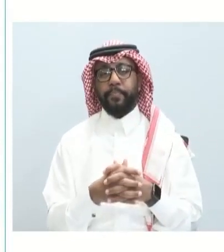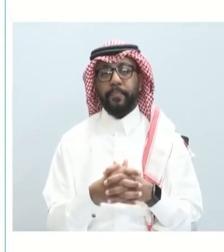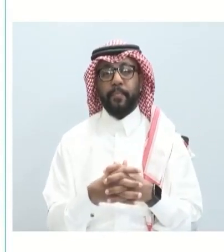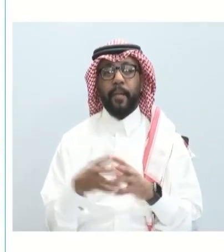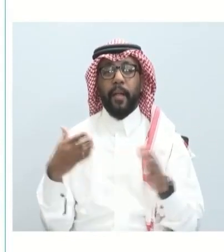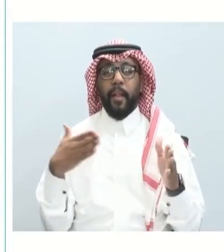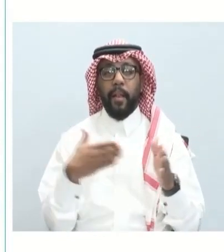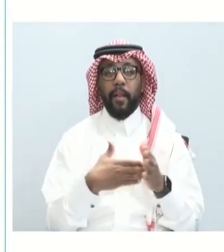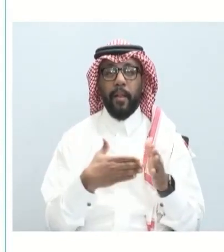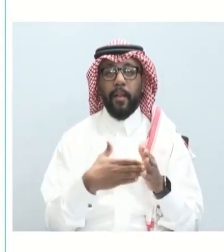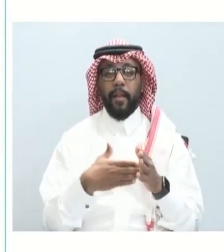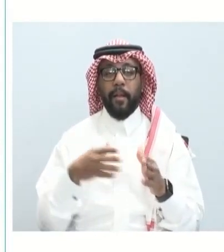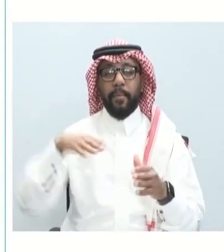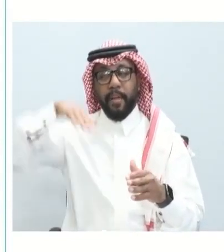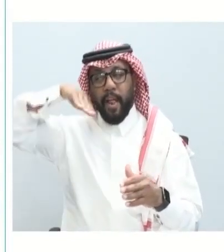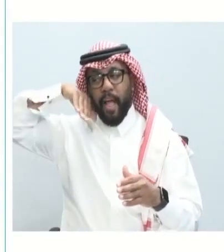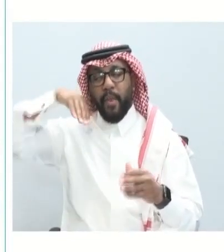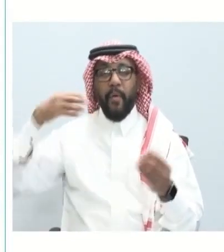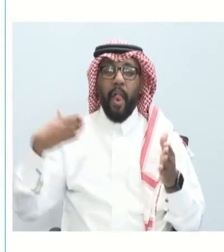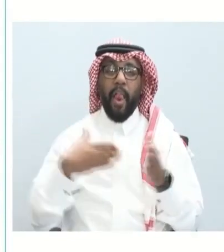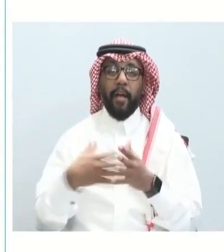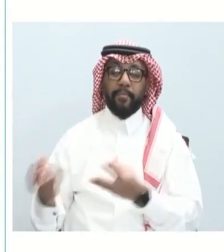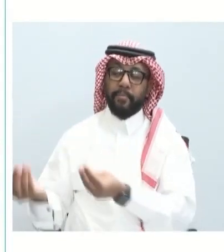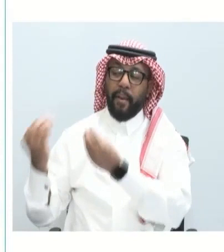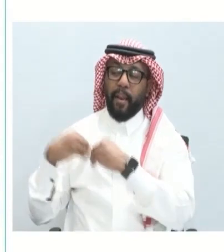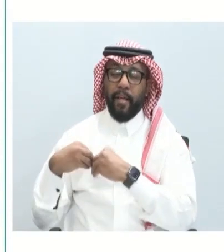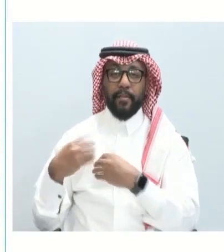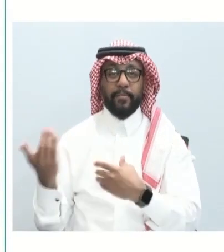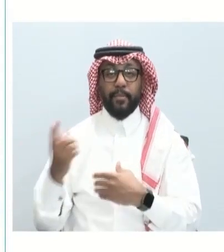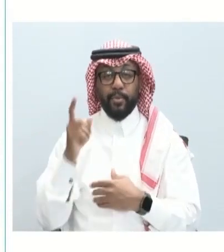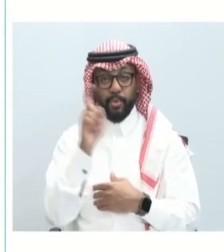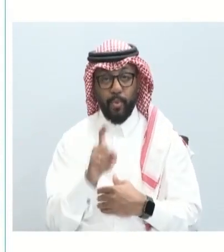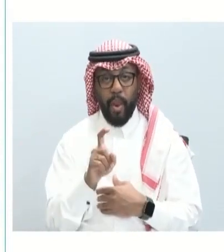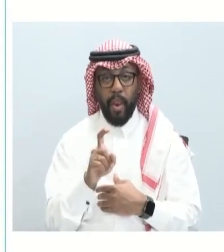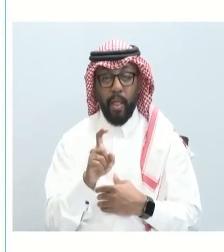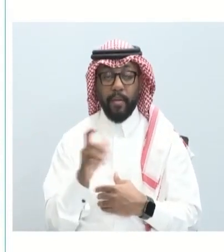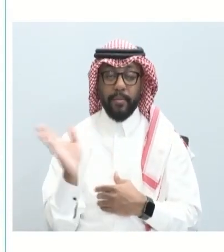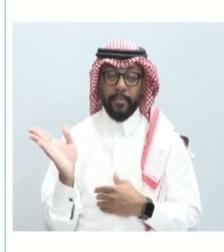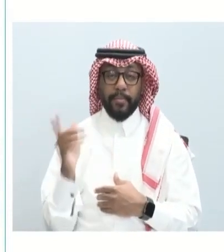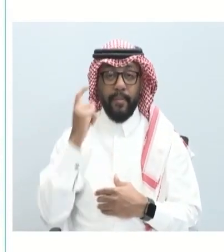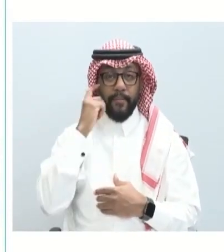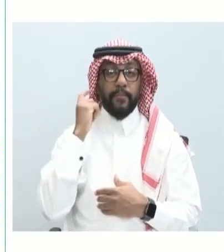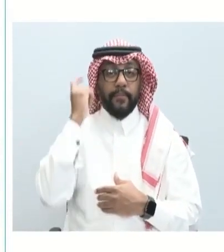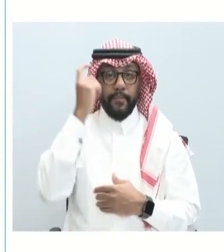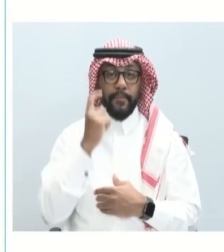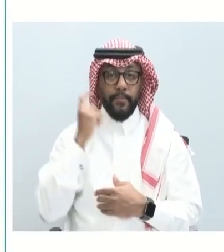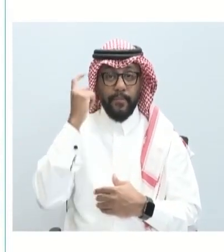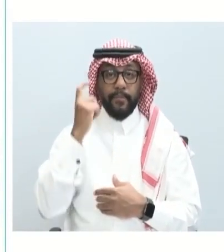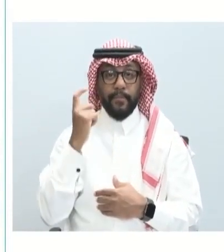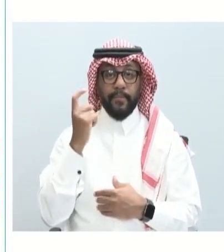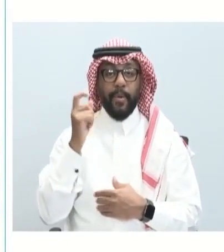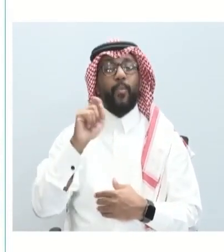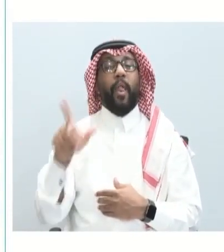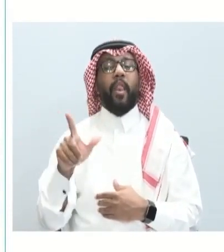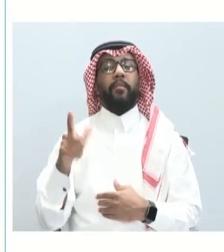في النهايه لياخذ الخروف هذه هذه الجواب هو الجواب المثالي وهو يدل على تفكير